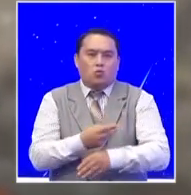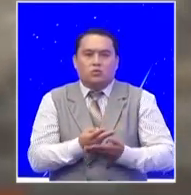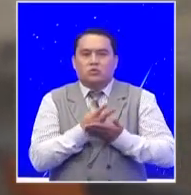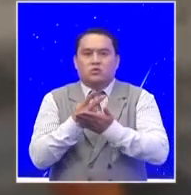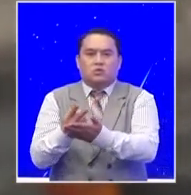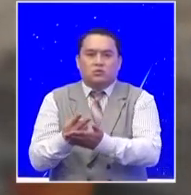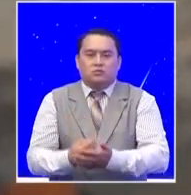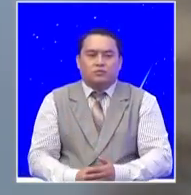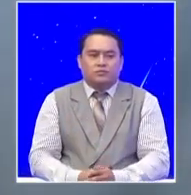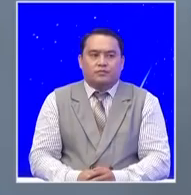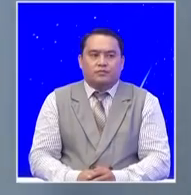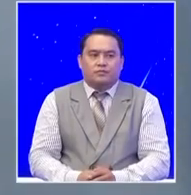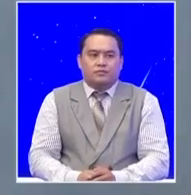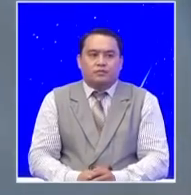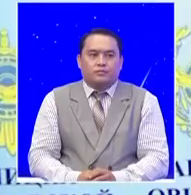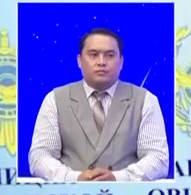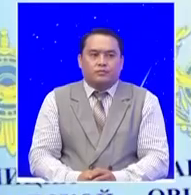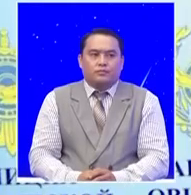жеткізілді.